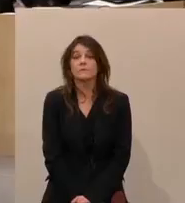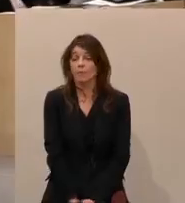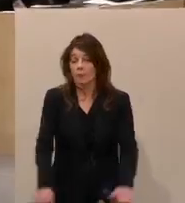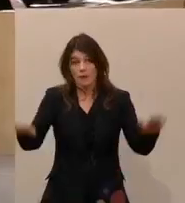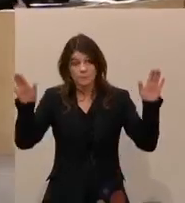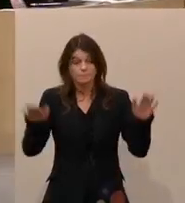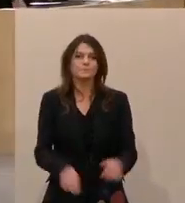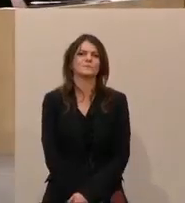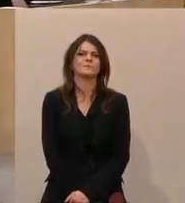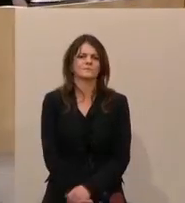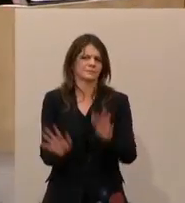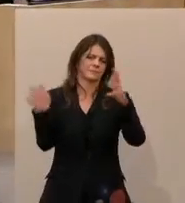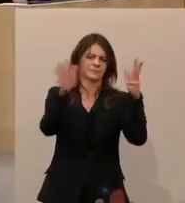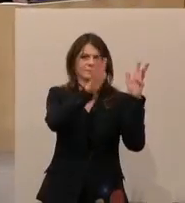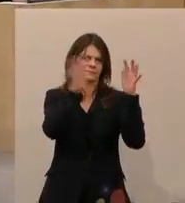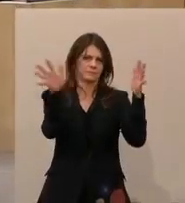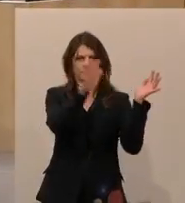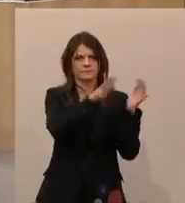Aber